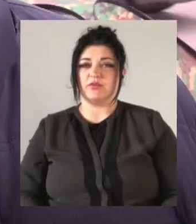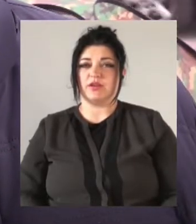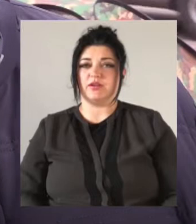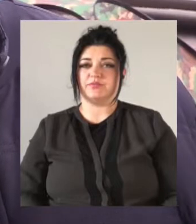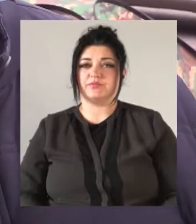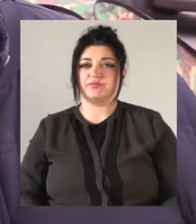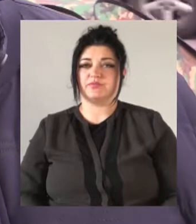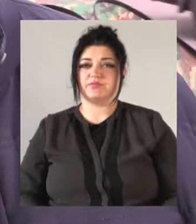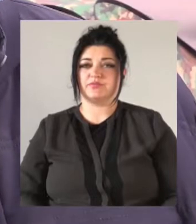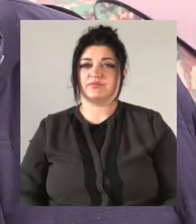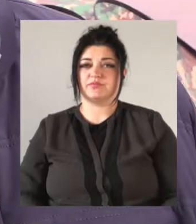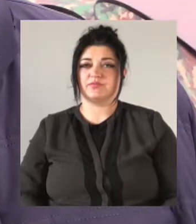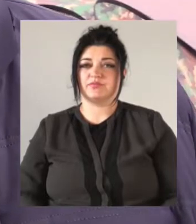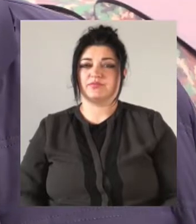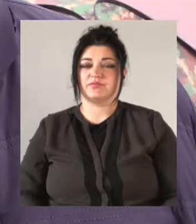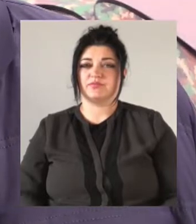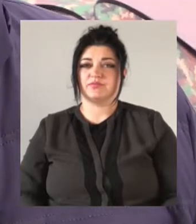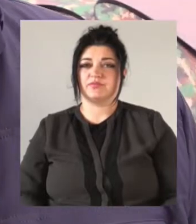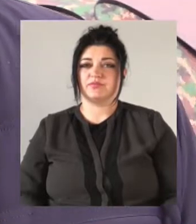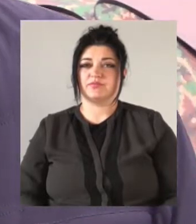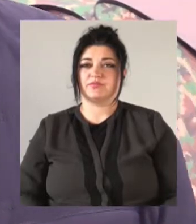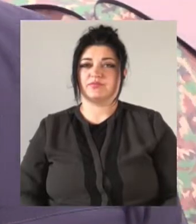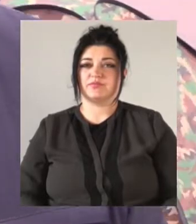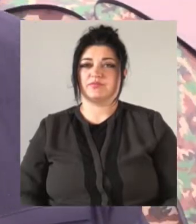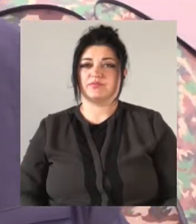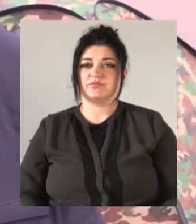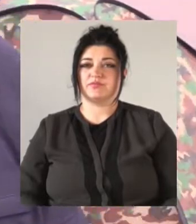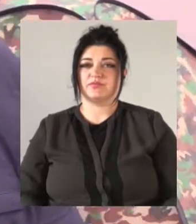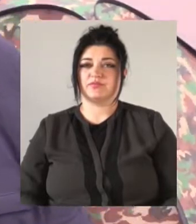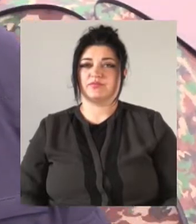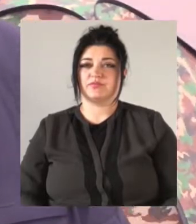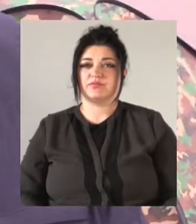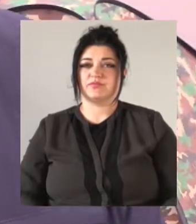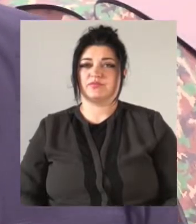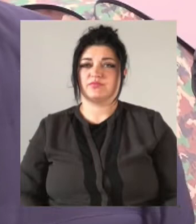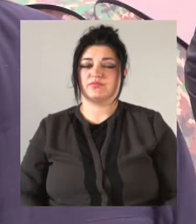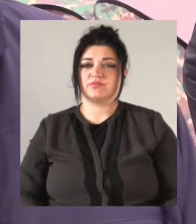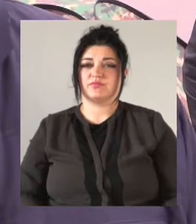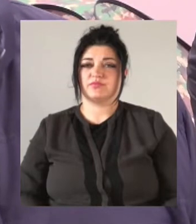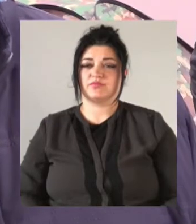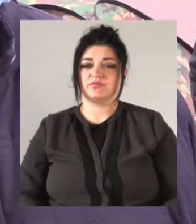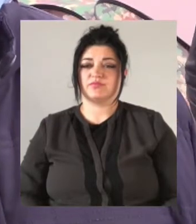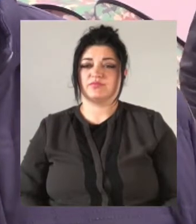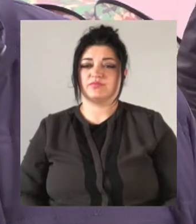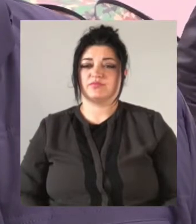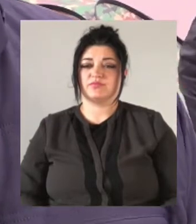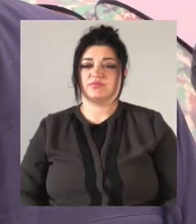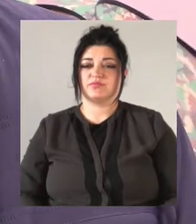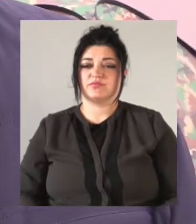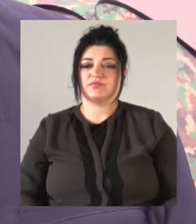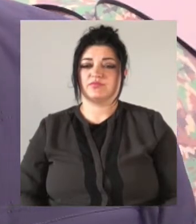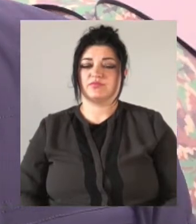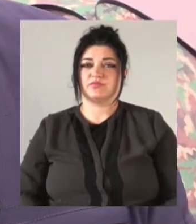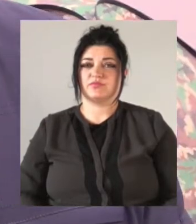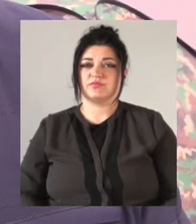ми рекомендательні письма для Міністерства регіонального розвитку. Согласно цих писем ми появлялись на карті,